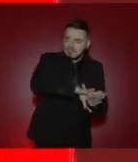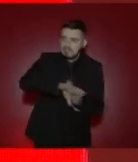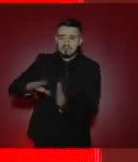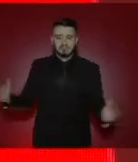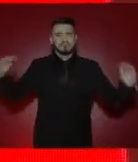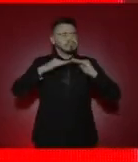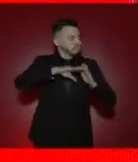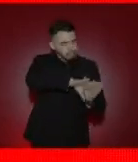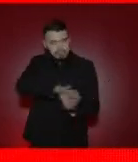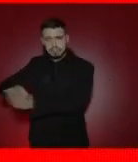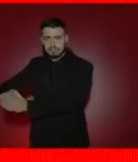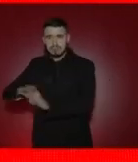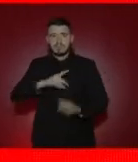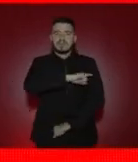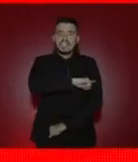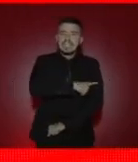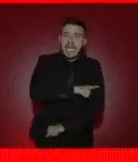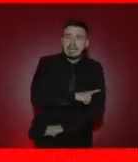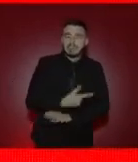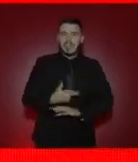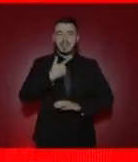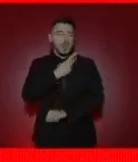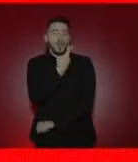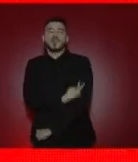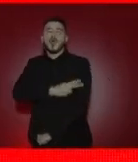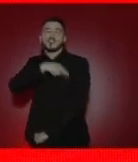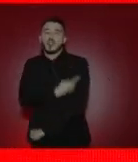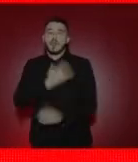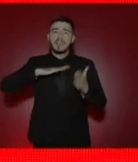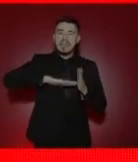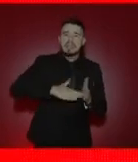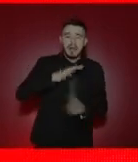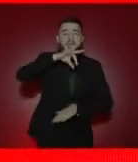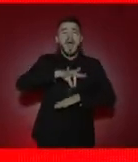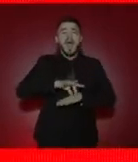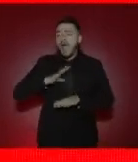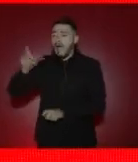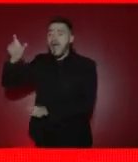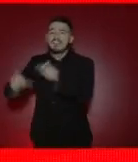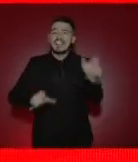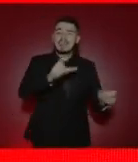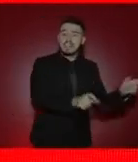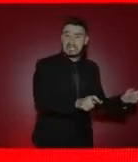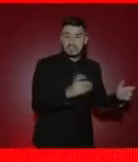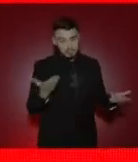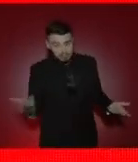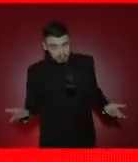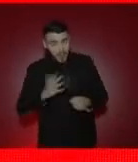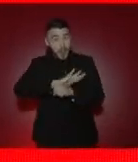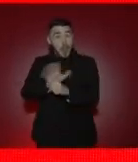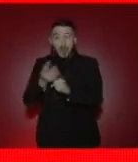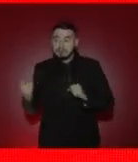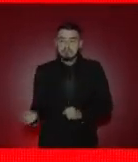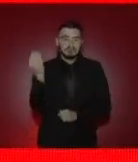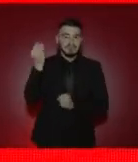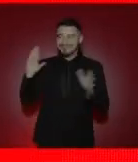τους. Οι γιατροί, το προσωπικό στα δημόσια νοσοκομεία, οι ασθενείς. Είδαμε τι περάσαμε μέσα στην πανδημία σε αυτό το